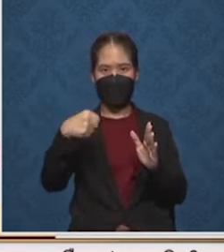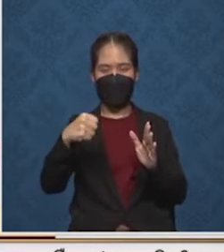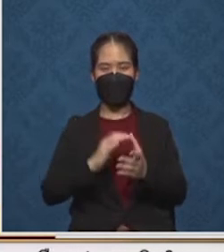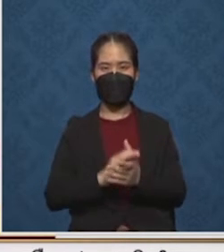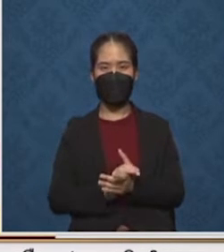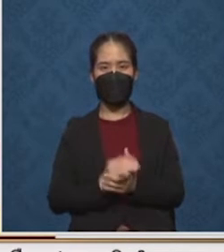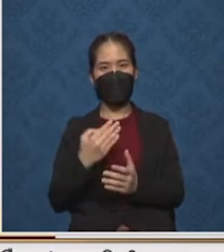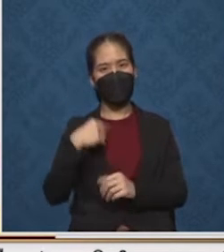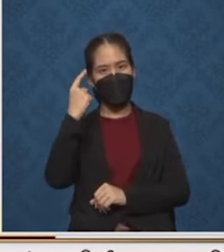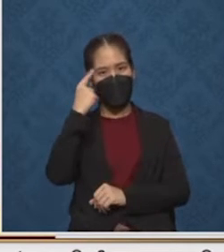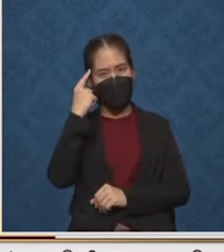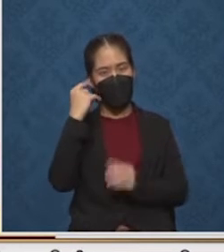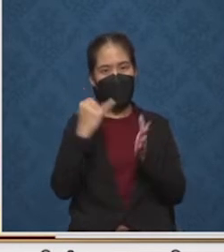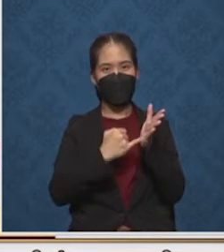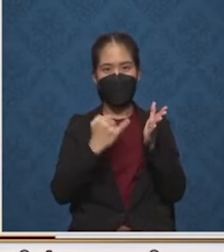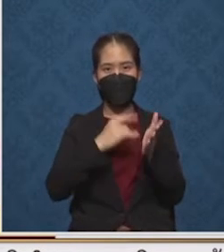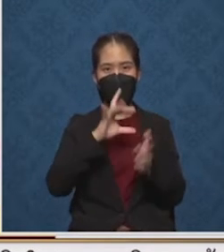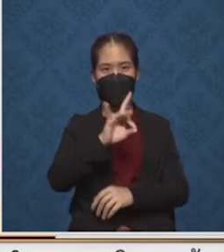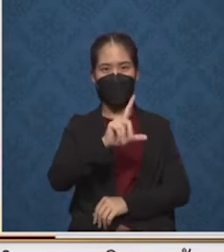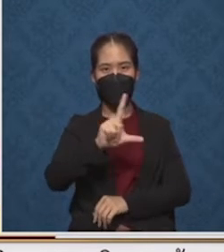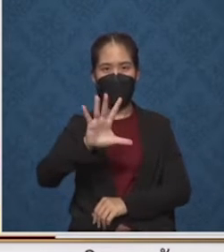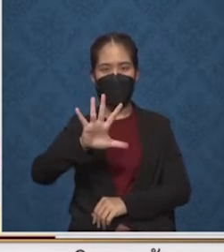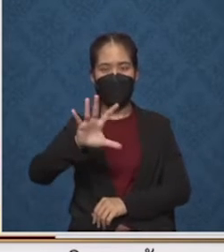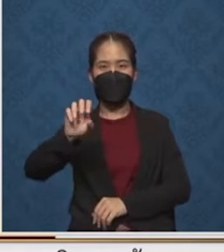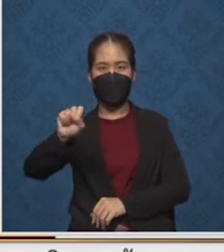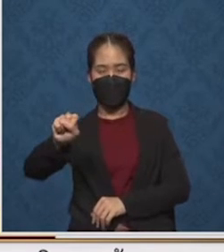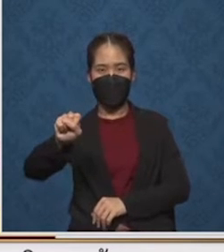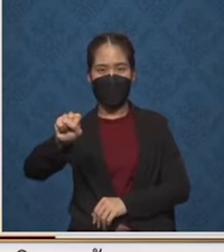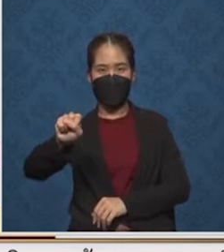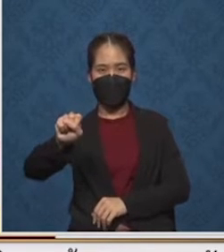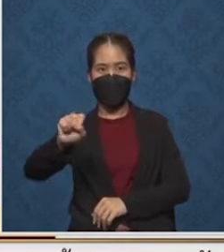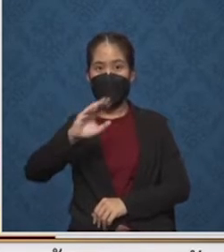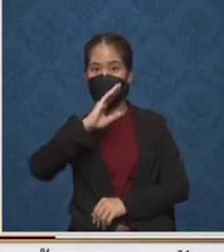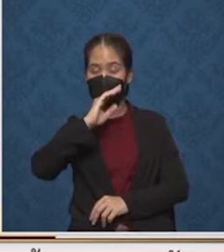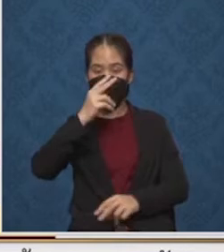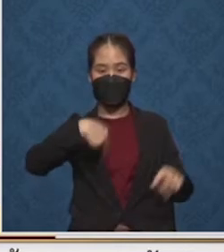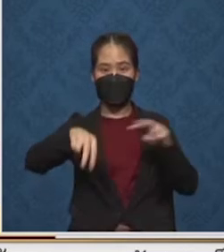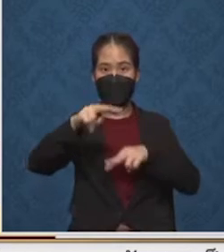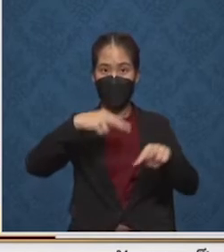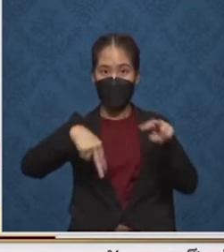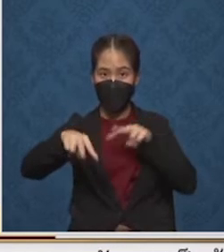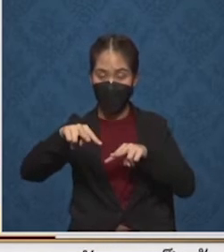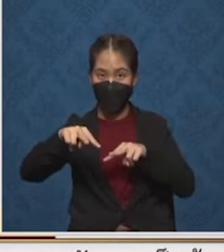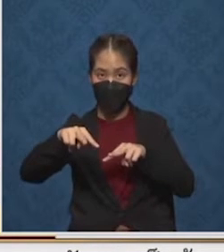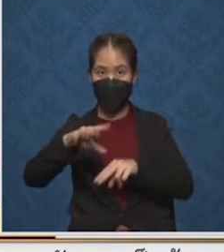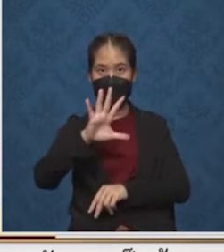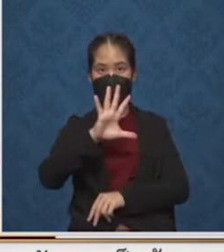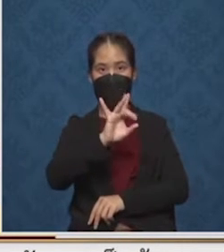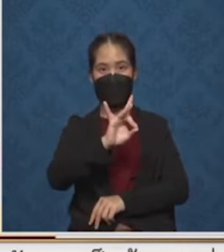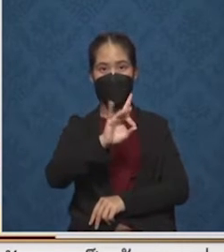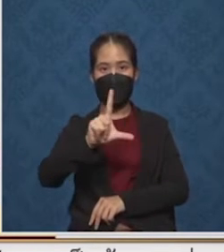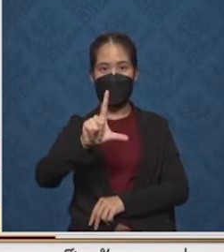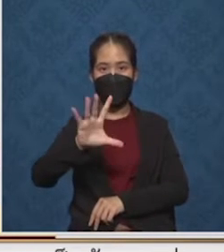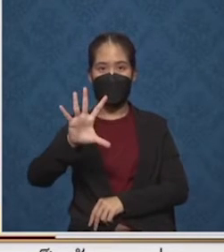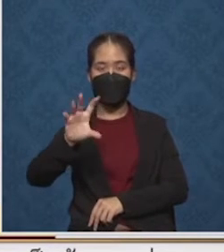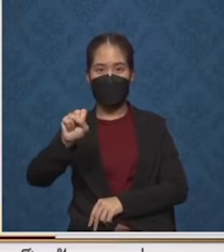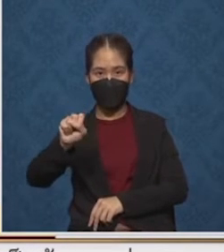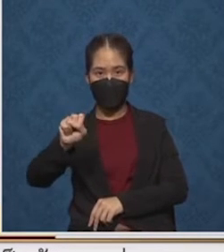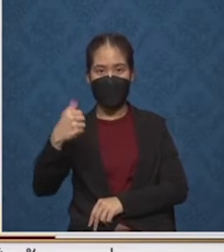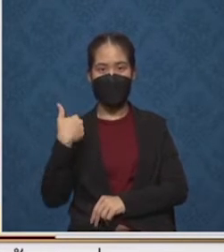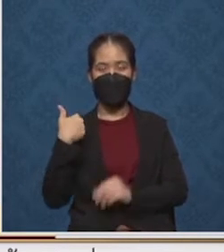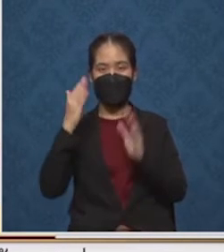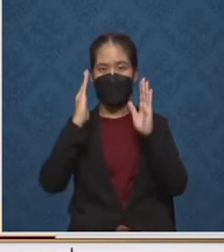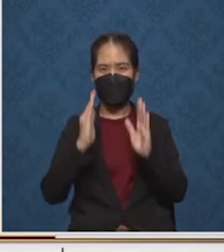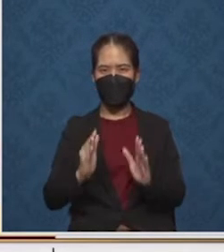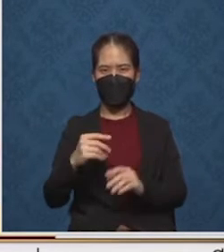เราคิดกันง่าย8500000ชุดท่านไปตรวจพี่น้องประชาชน 8ล้านห้าแสนคนอ้ะมันจะมีคน